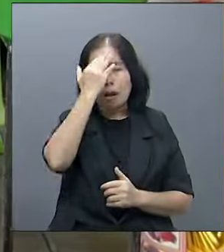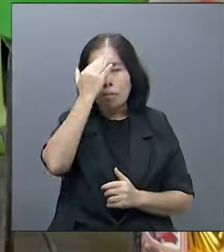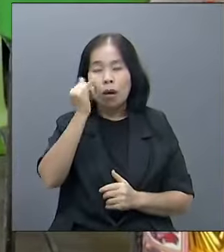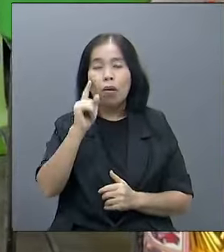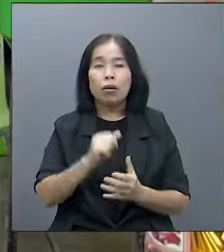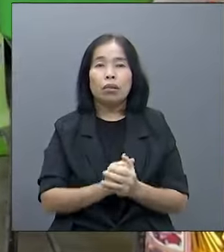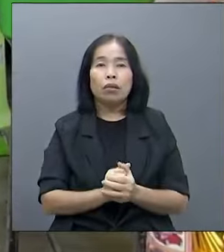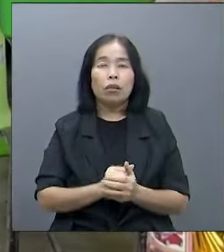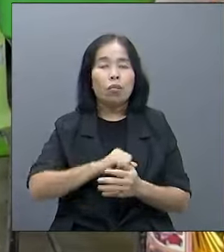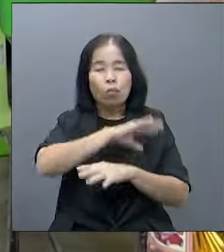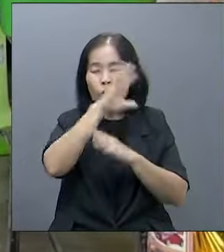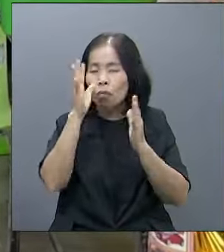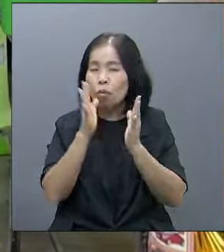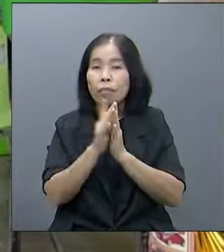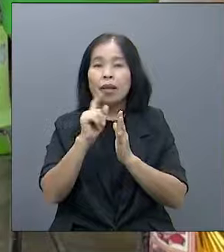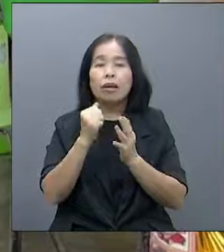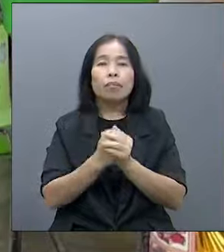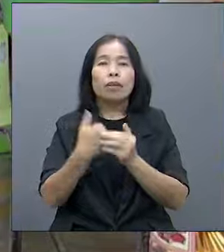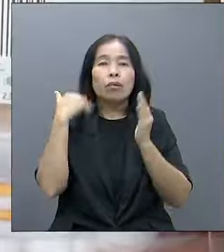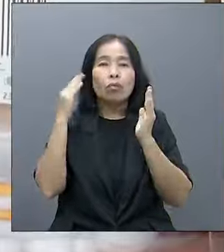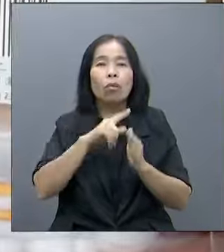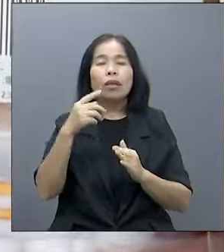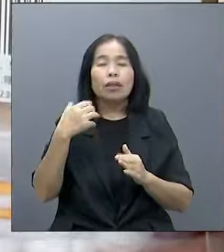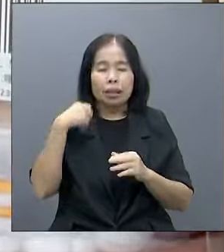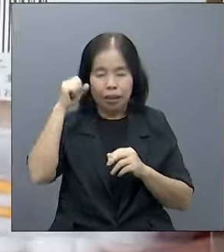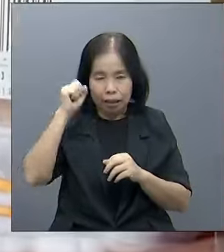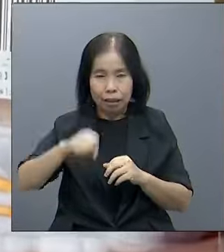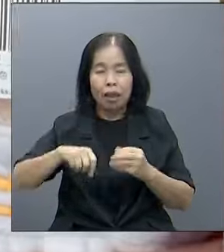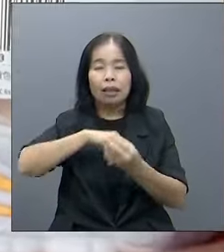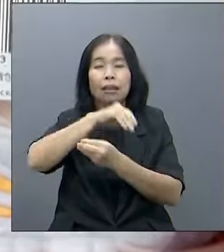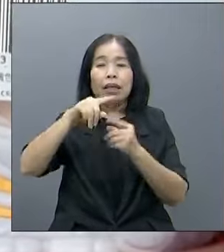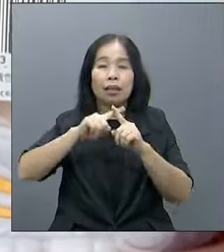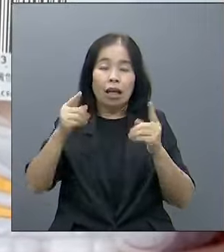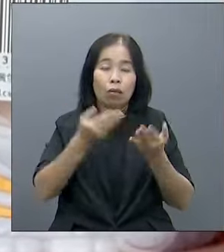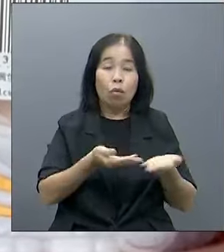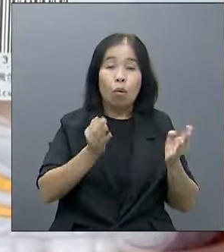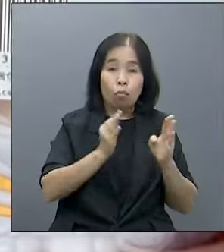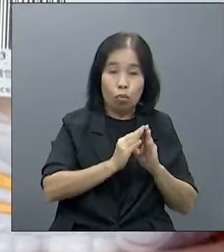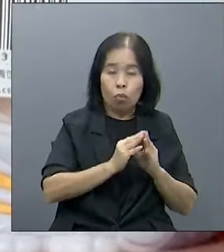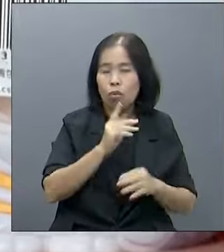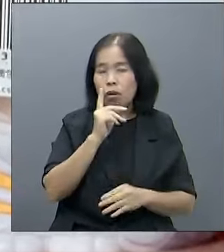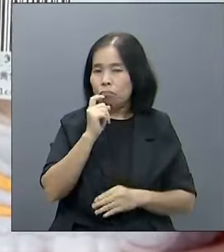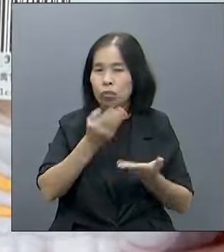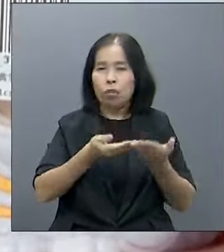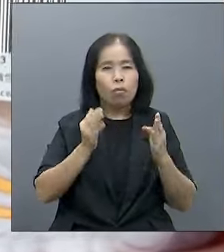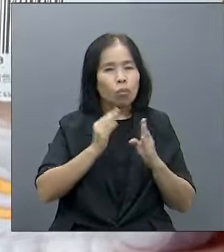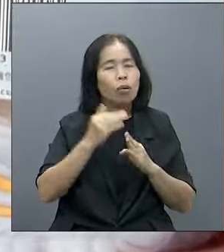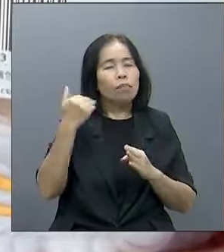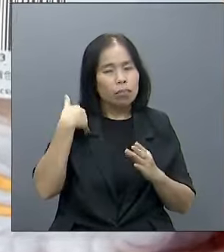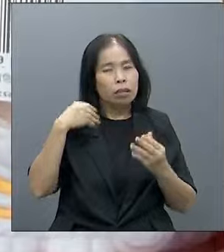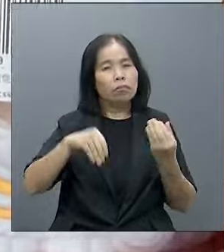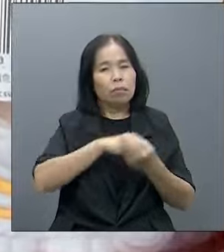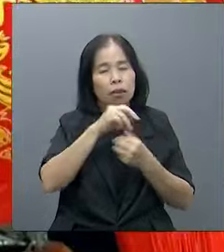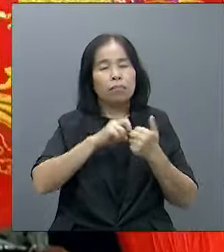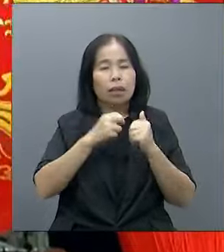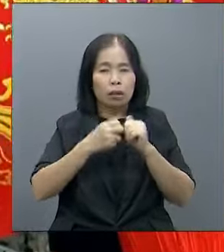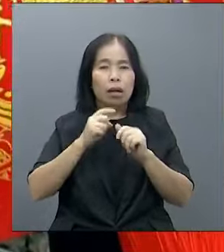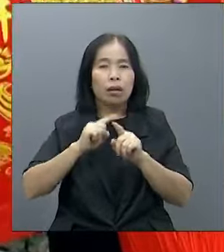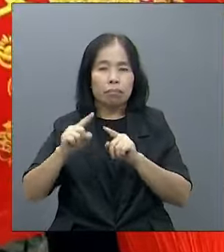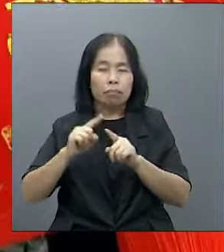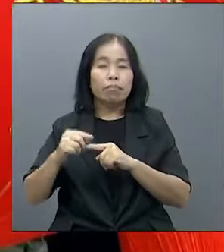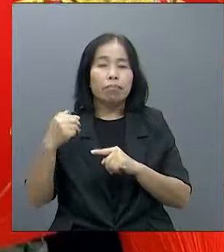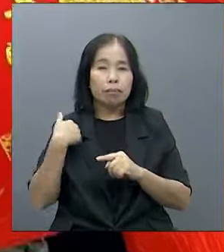โดยรวมคือภาพใหญ่มันฟื้นตัวแต่จริงๆในรายย่อยในประชาชนเองเนี่ยวันนี้มันก็มีปัญหาหลายอย่างที่เกิดขึ้นนะ